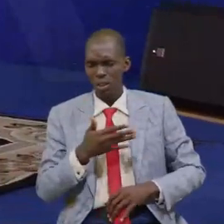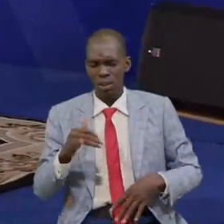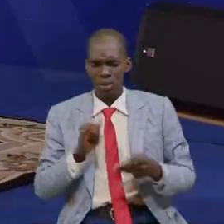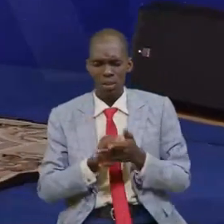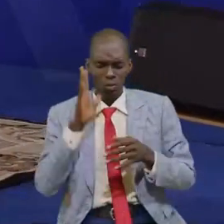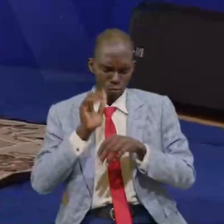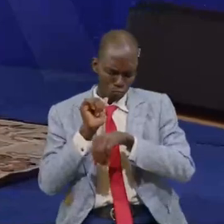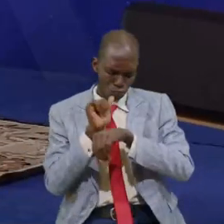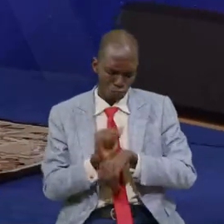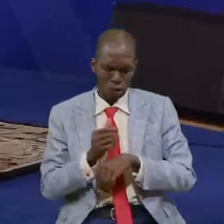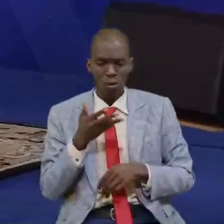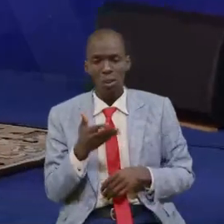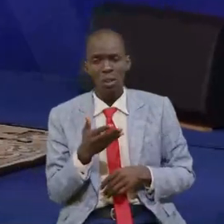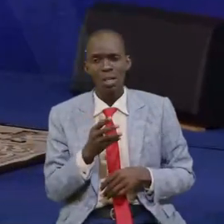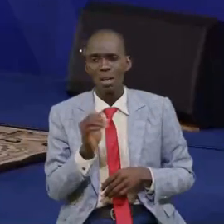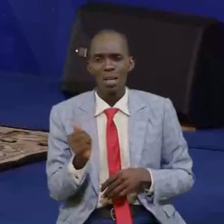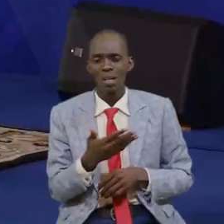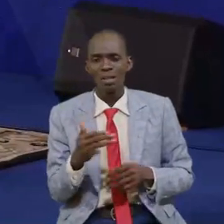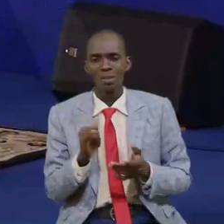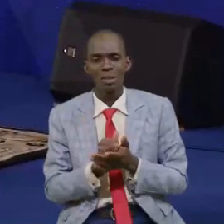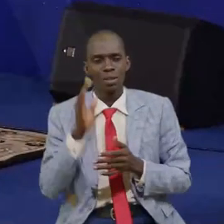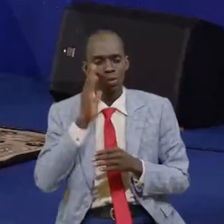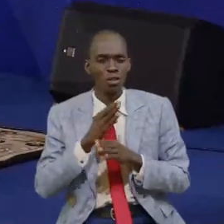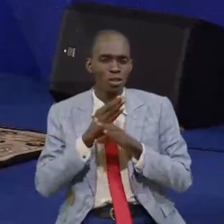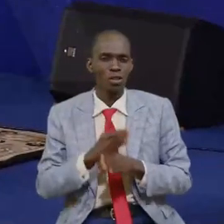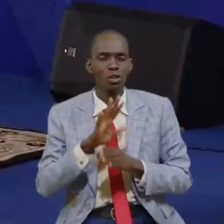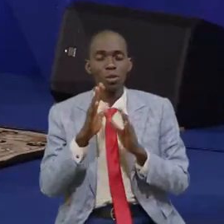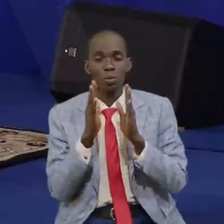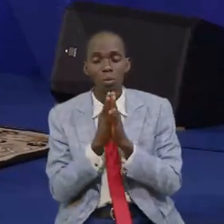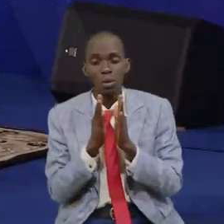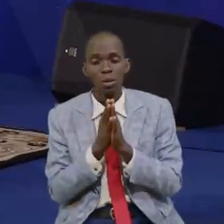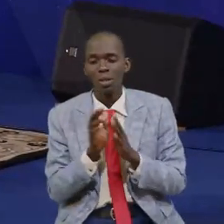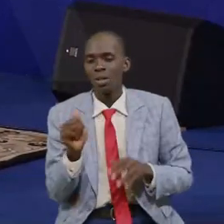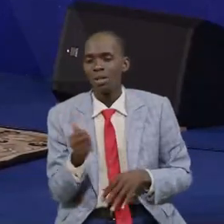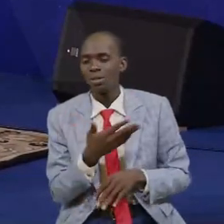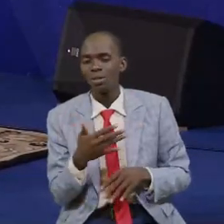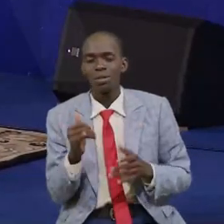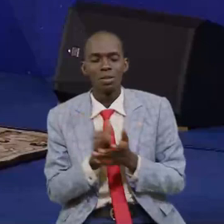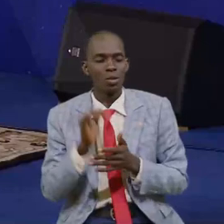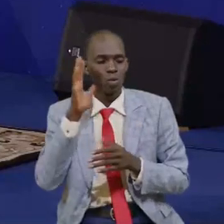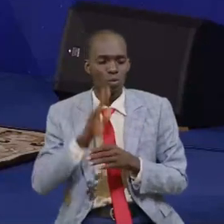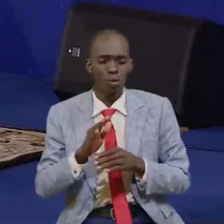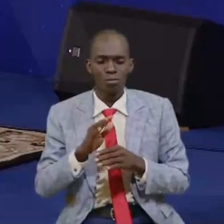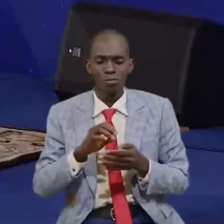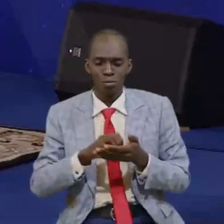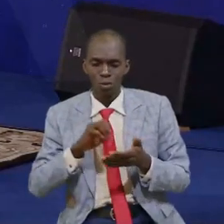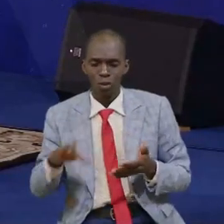lourd, qui te pèse dessus? Est-ce qu'il y a quelque chose qui va t'empêcher ta prière? Est-ce qu'il y a quelque chose qui va